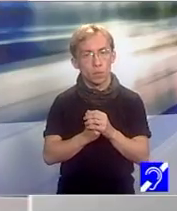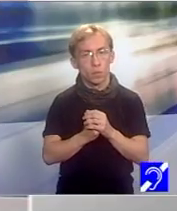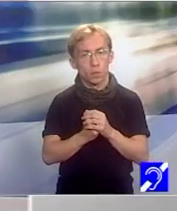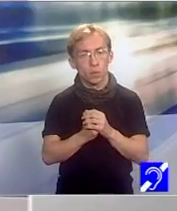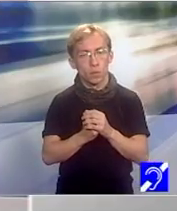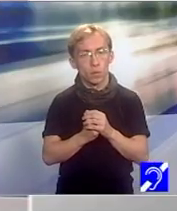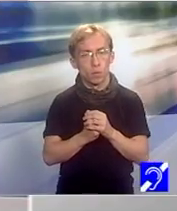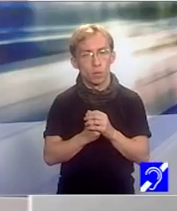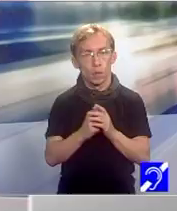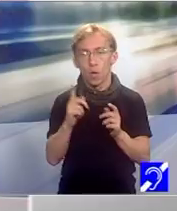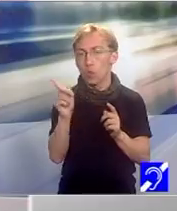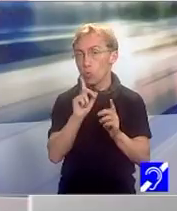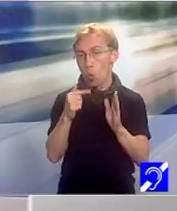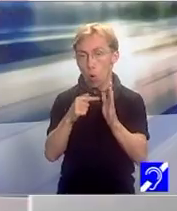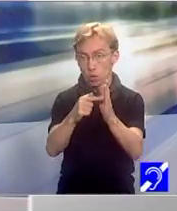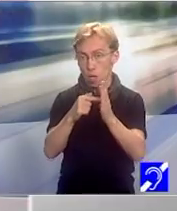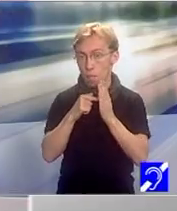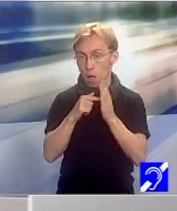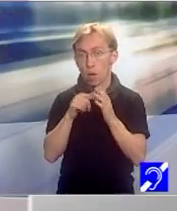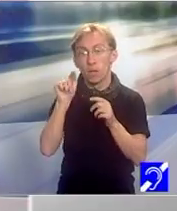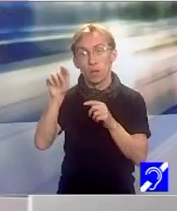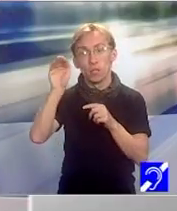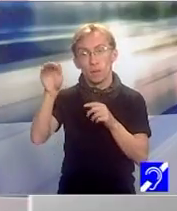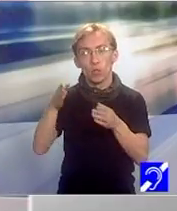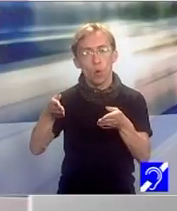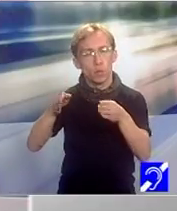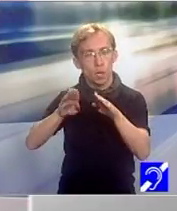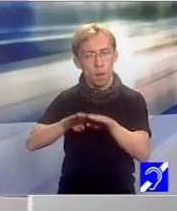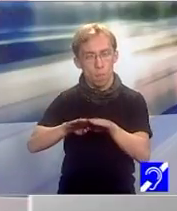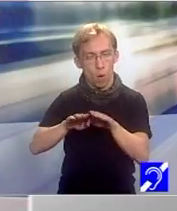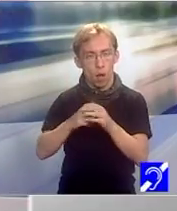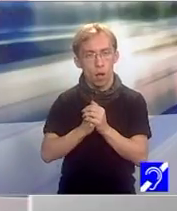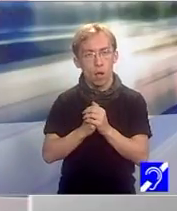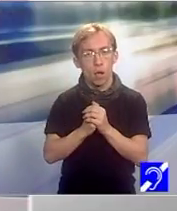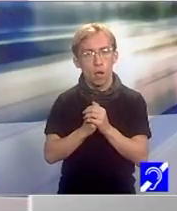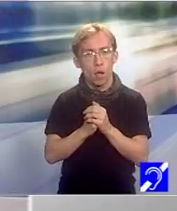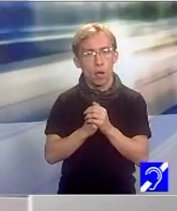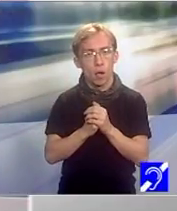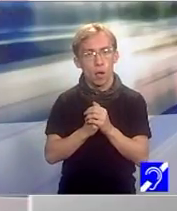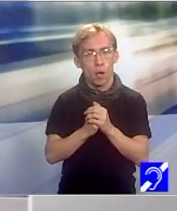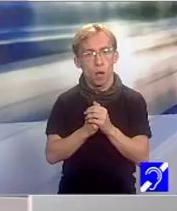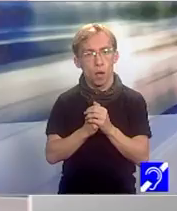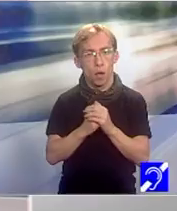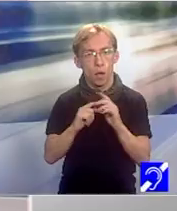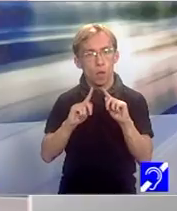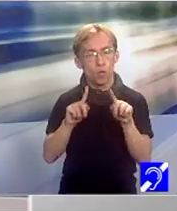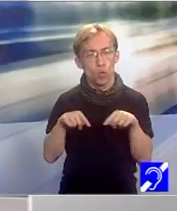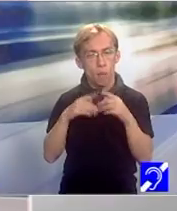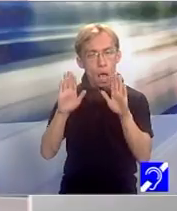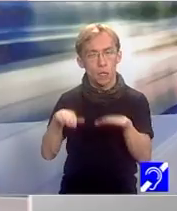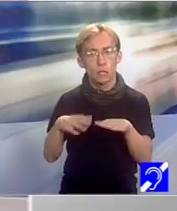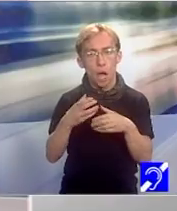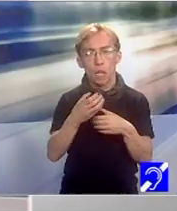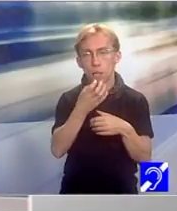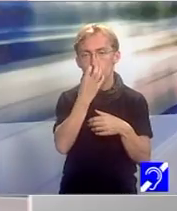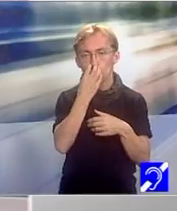Au zis să nu mi-l arate, că o să moară. Atunci a fost botezat cu apă curată în sala de nașteri, botezat după aia în incubator.